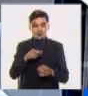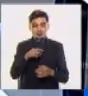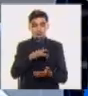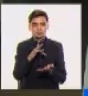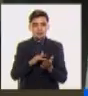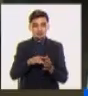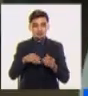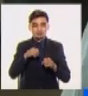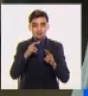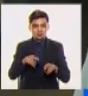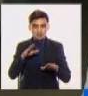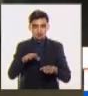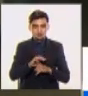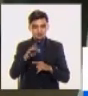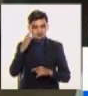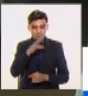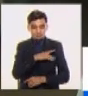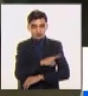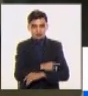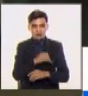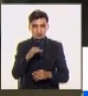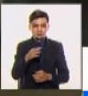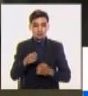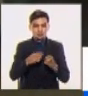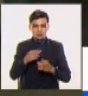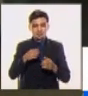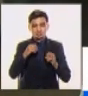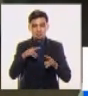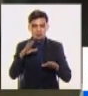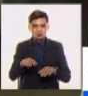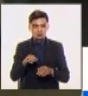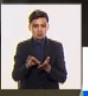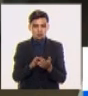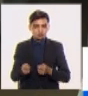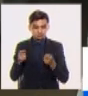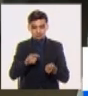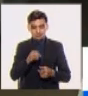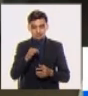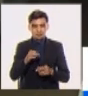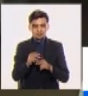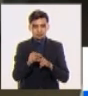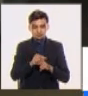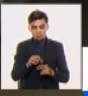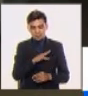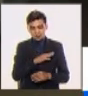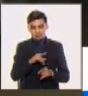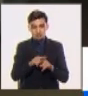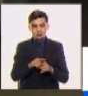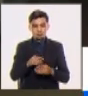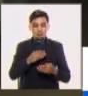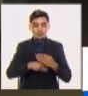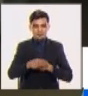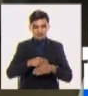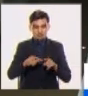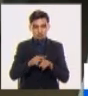центр. Пациент поступил сразу в реанимационное отделение, где получал интенсивную терапию, перевязки.